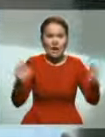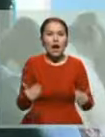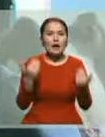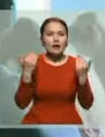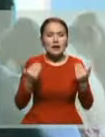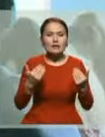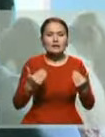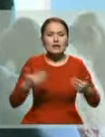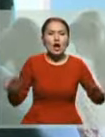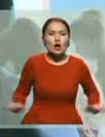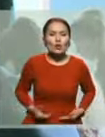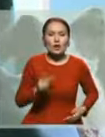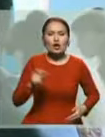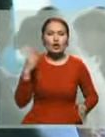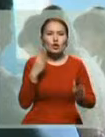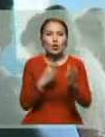қазір тұрғындардың